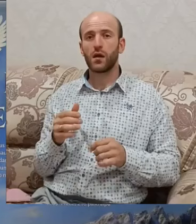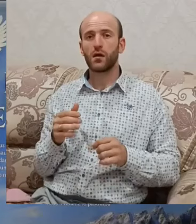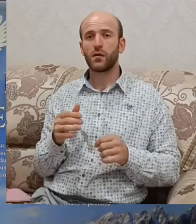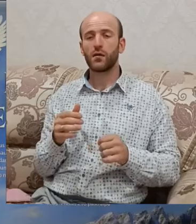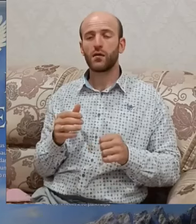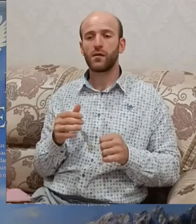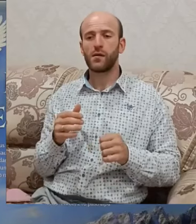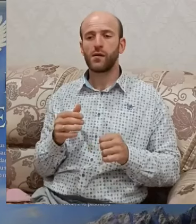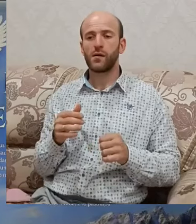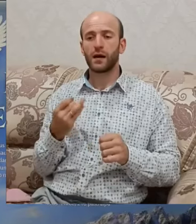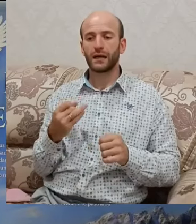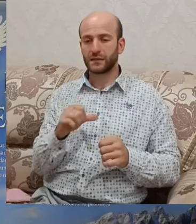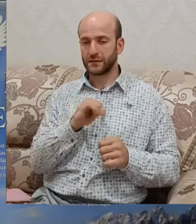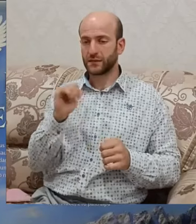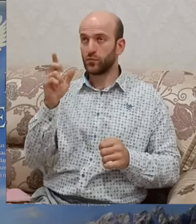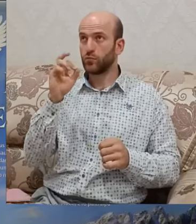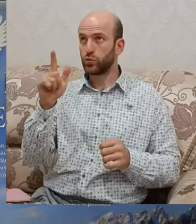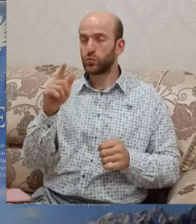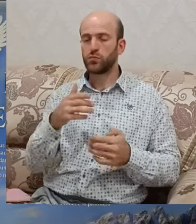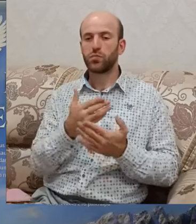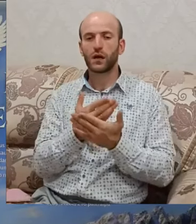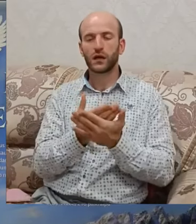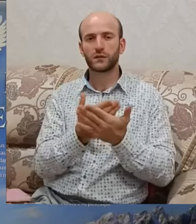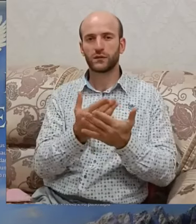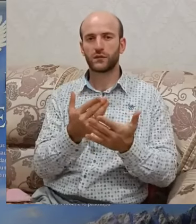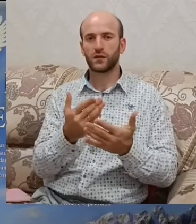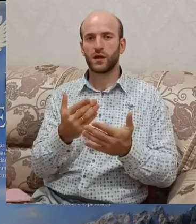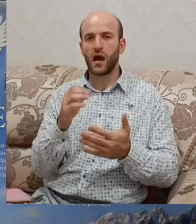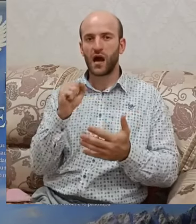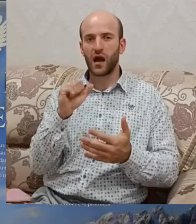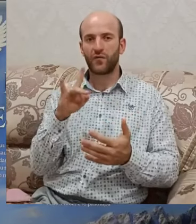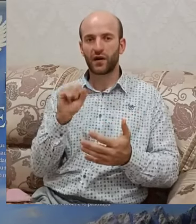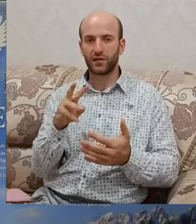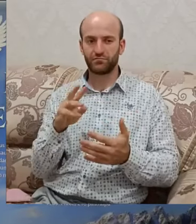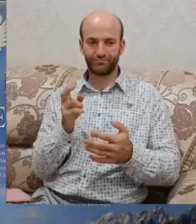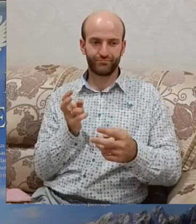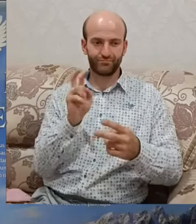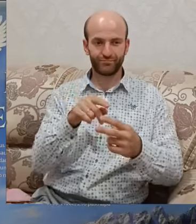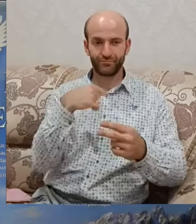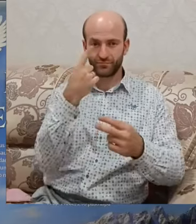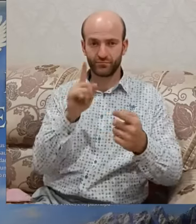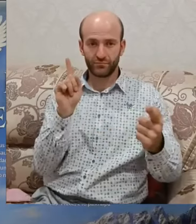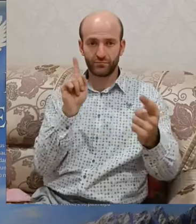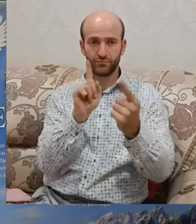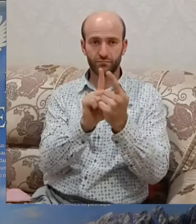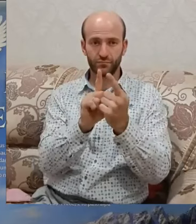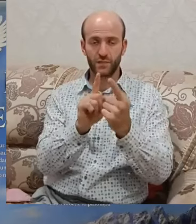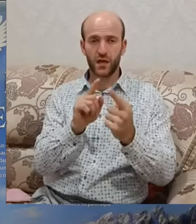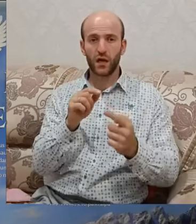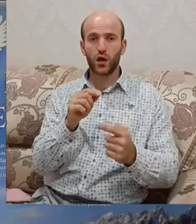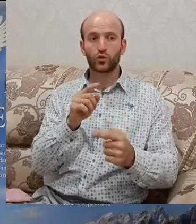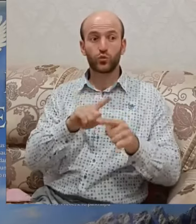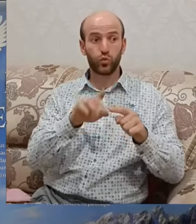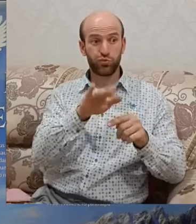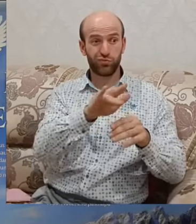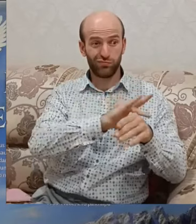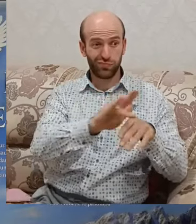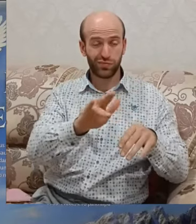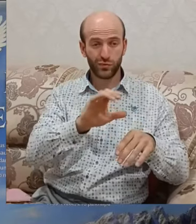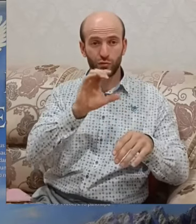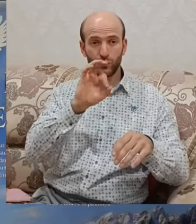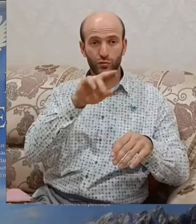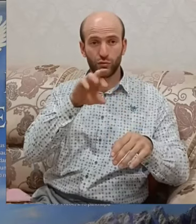prieš sunaikinimą. И сам Бог показался Аврааму в человеческом обличии перед уничтожением Содома и Гоморры. Jėzus pasakė, kad lygiai tas